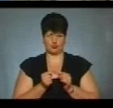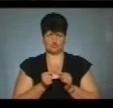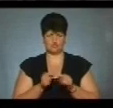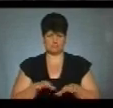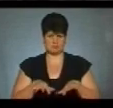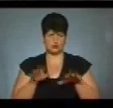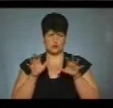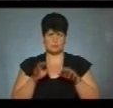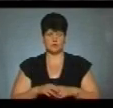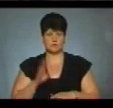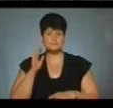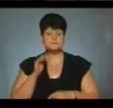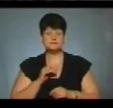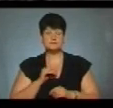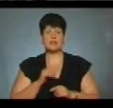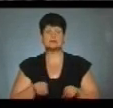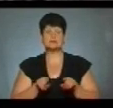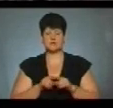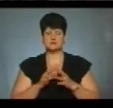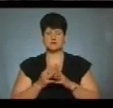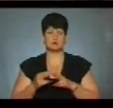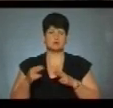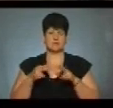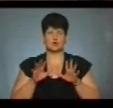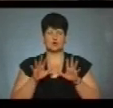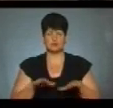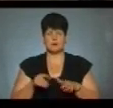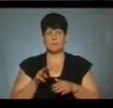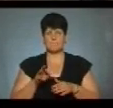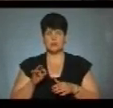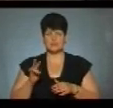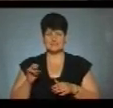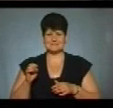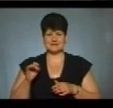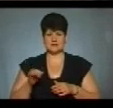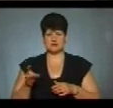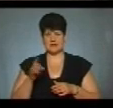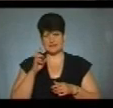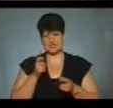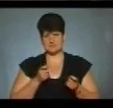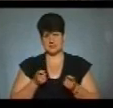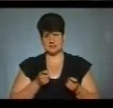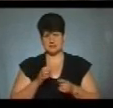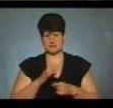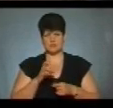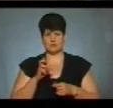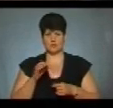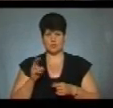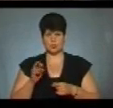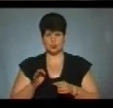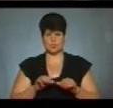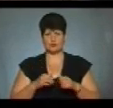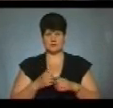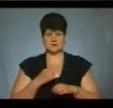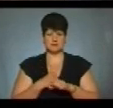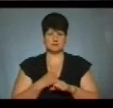підтоплено. Також у село приїхав голова Монастириської райдержадміністрації Степан Бойко. Комісії